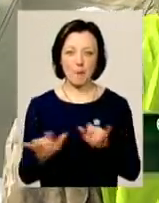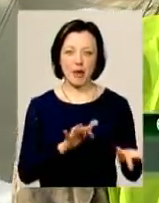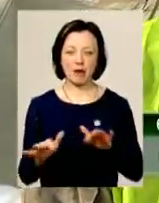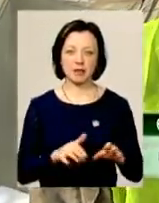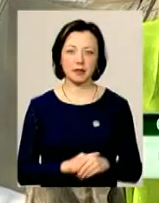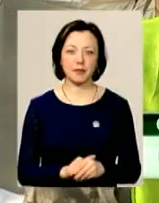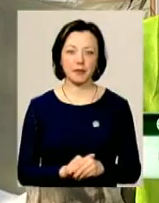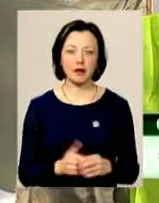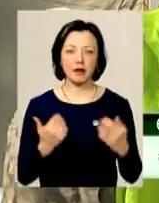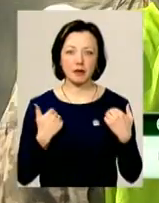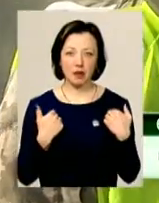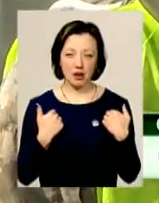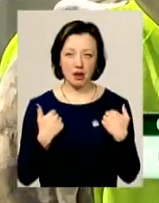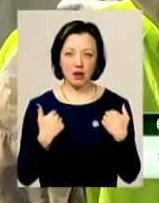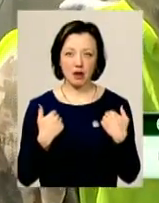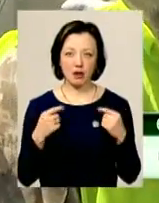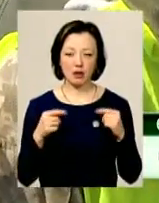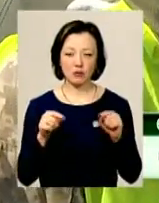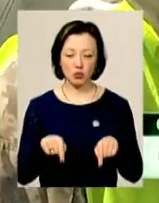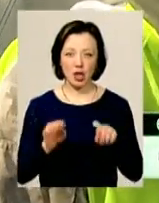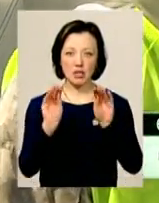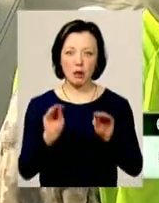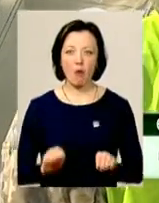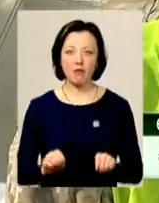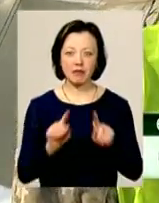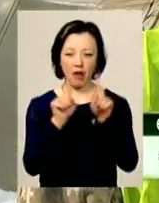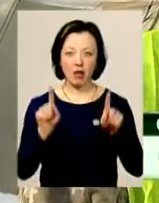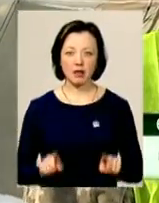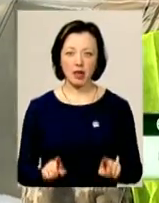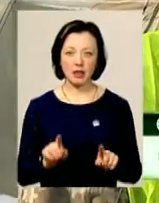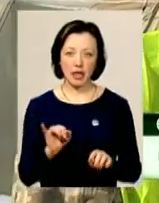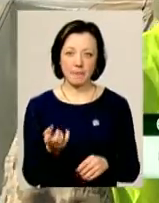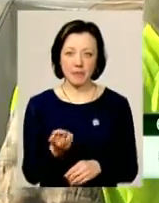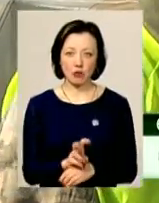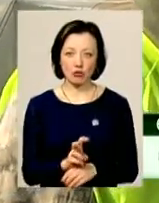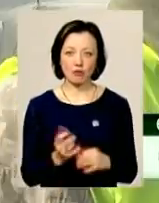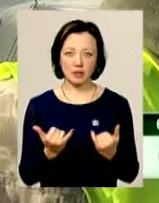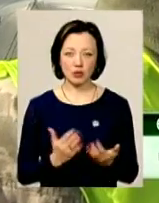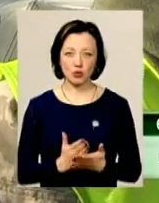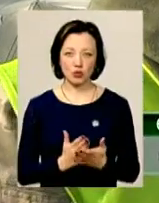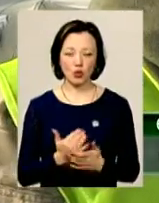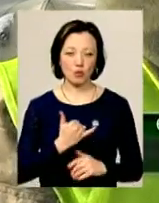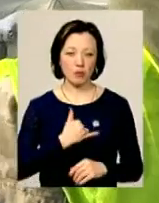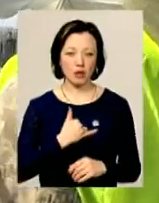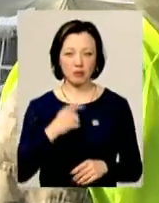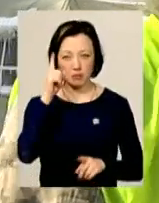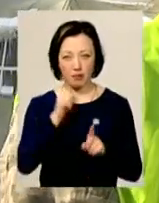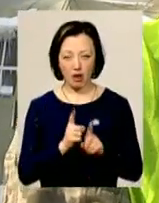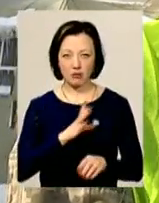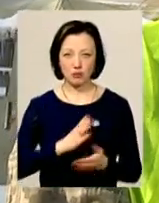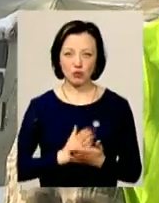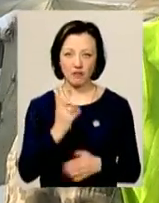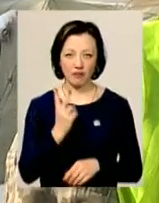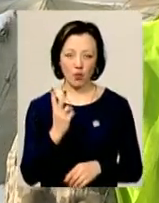Я сюди заповнив анкети у сили спеціальних операцій і прийшов сюди зараз служити. У мене тут брат служив